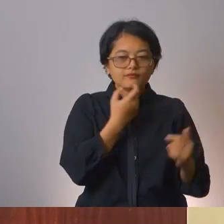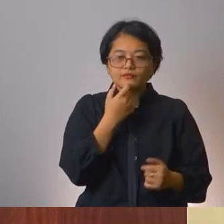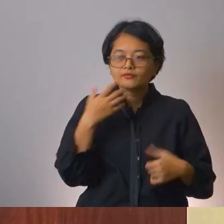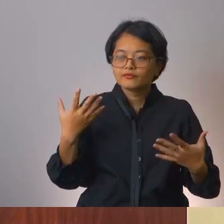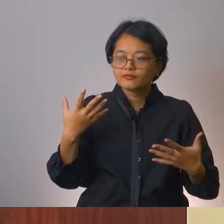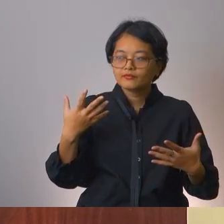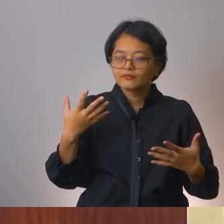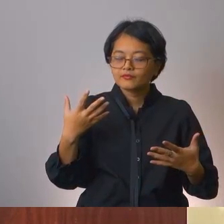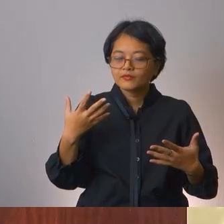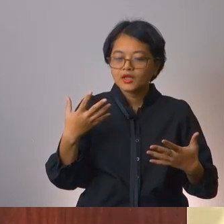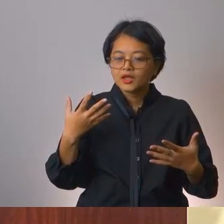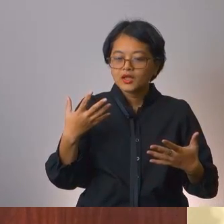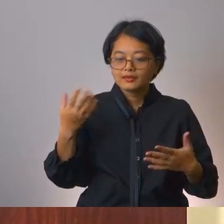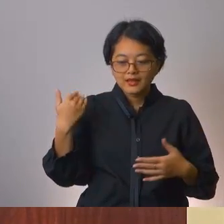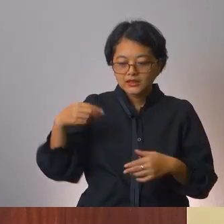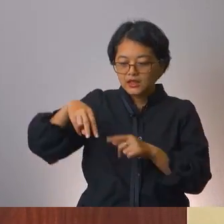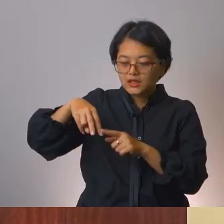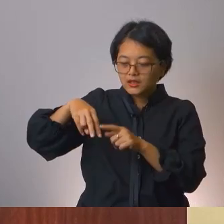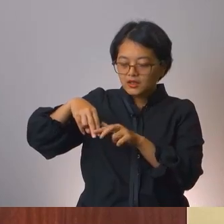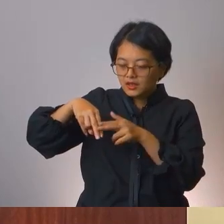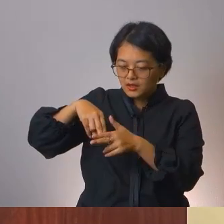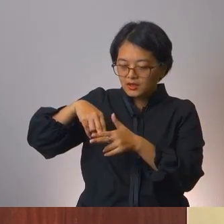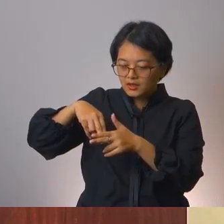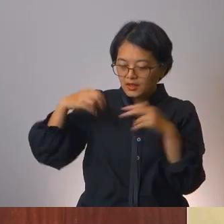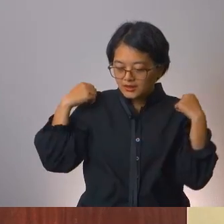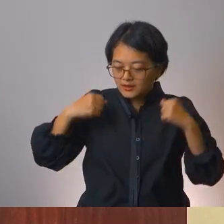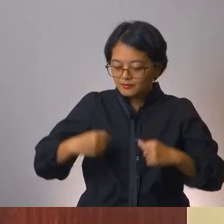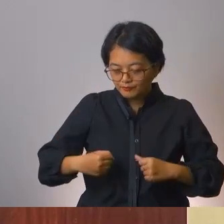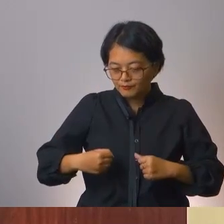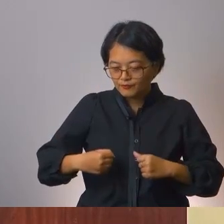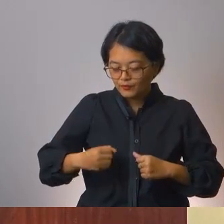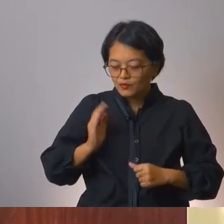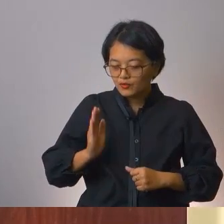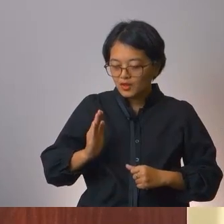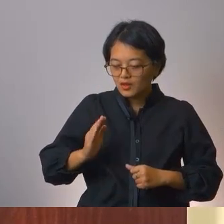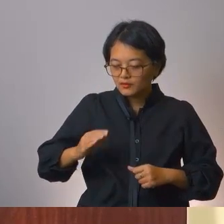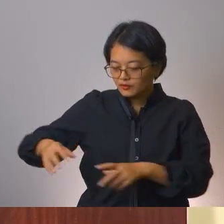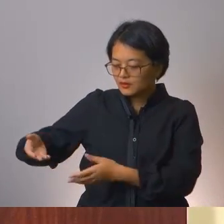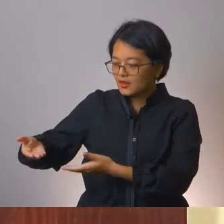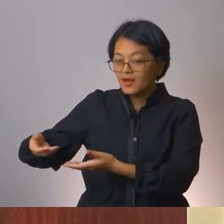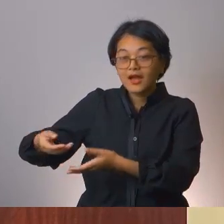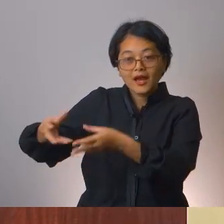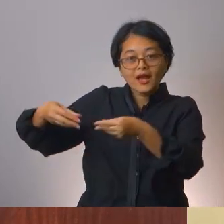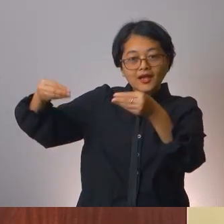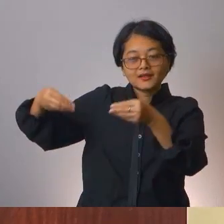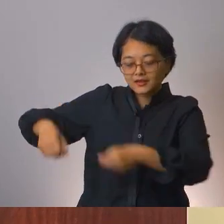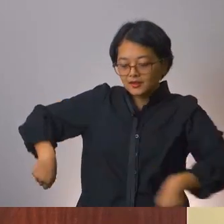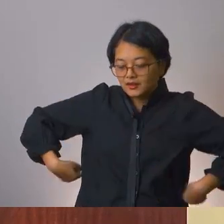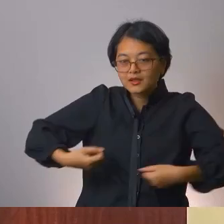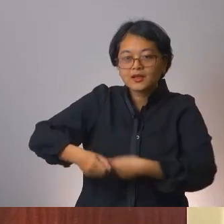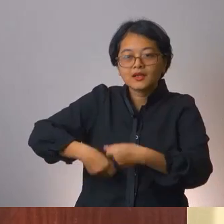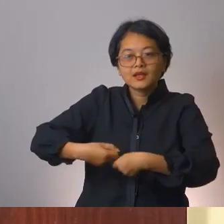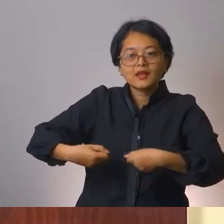bahwa Yesus menunjukkan kehambaannya. Padahal dia adalah guru. Ia sedia